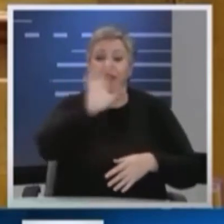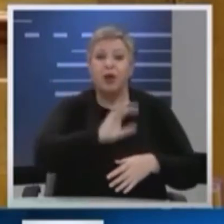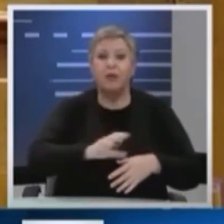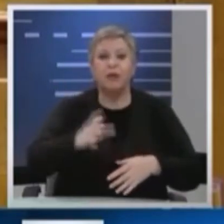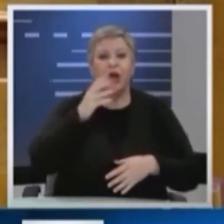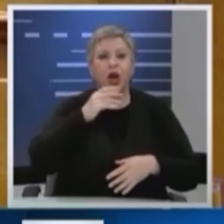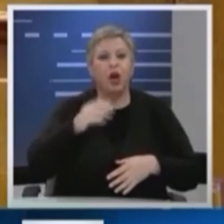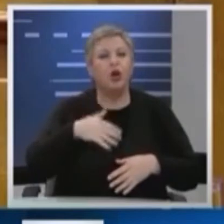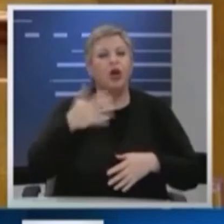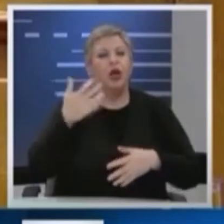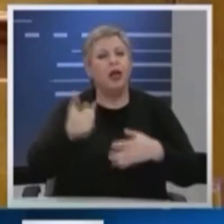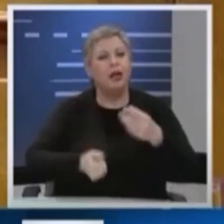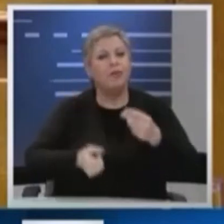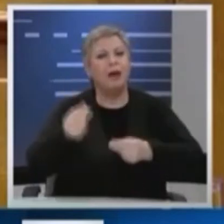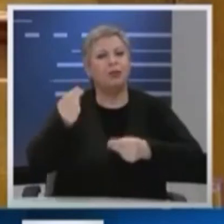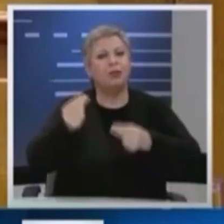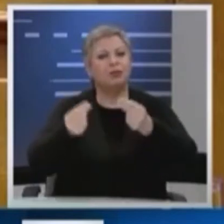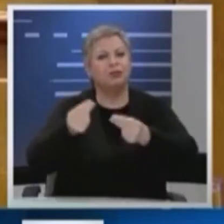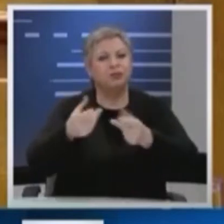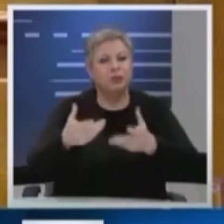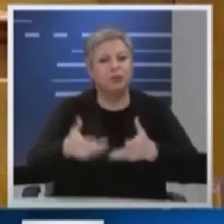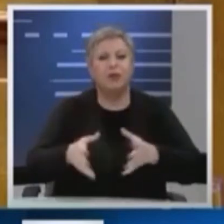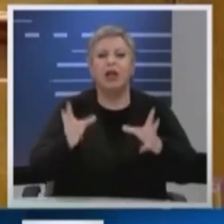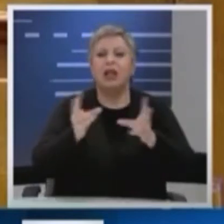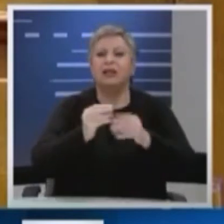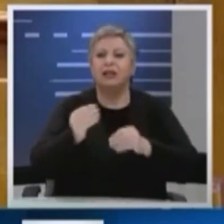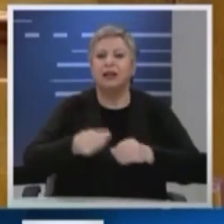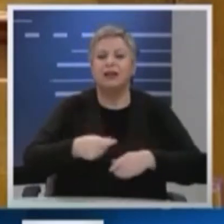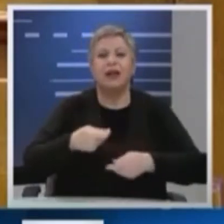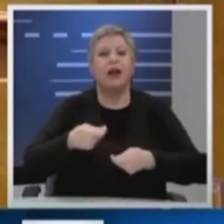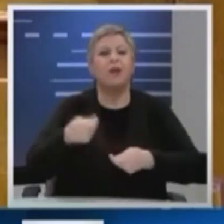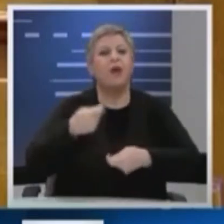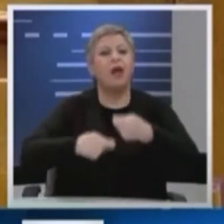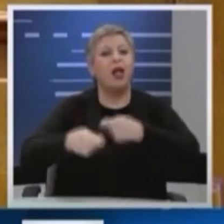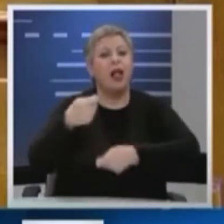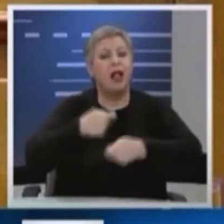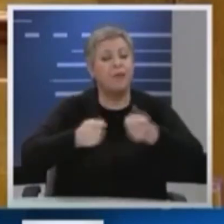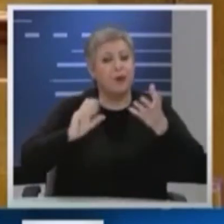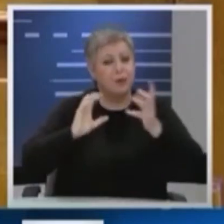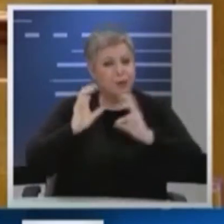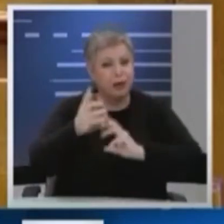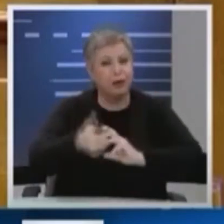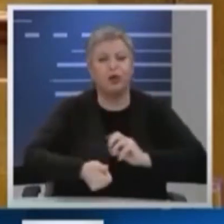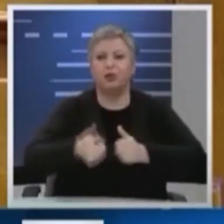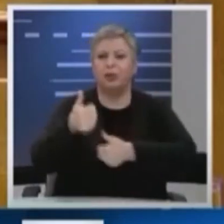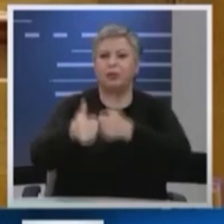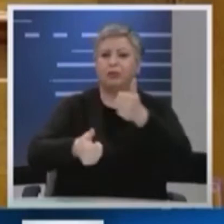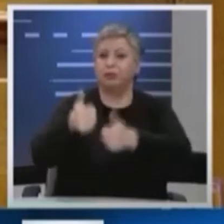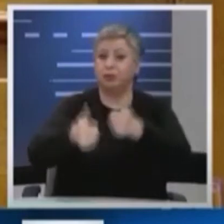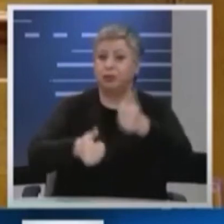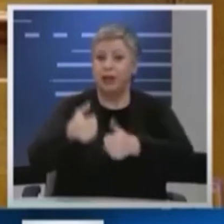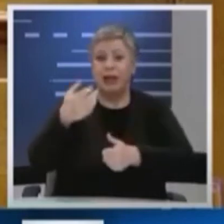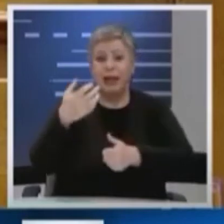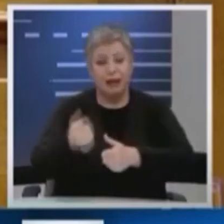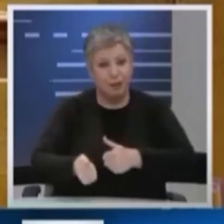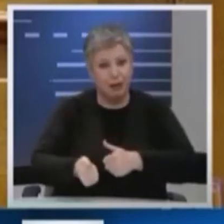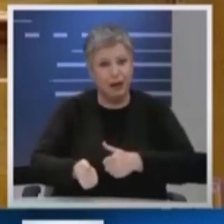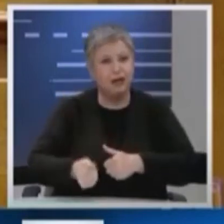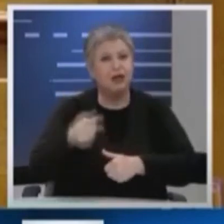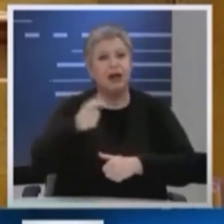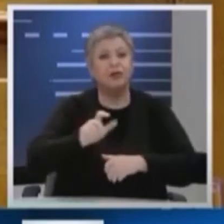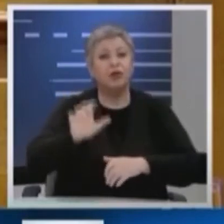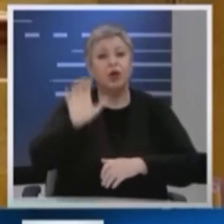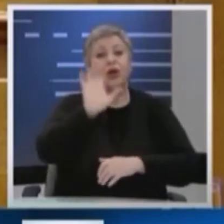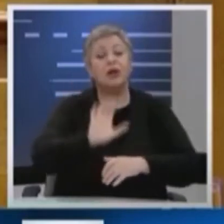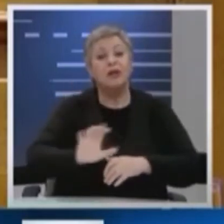συνθηκών που αφορούν το παγκόσμιο εμπόριο, την εσωτερική της κρίση, την υποχώρησή της στον παγκόσμιο ανταγωνισμό, φαίνεται να